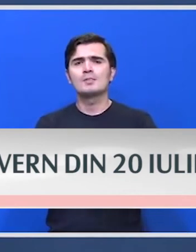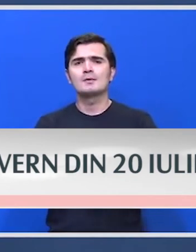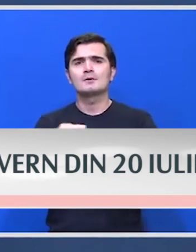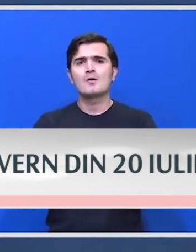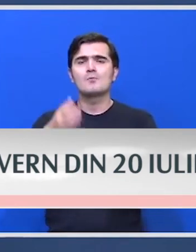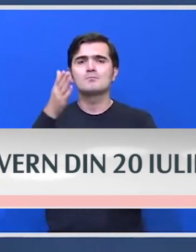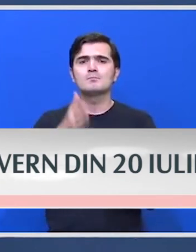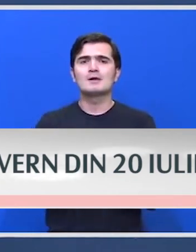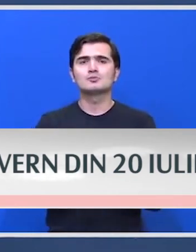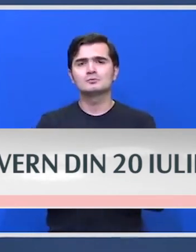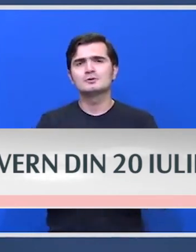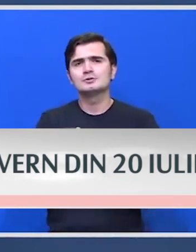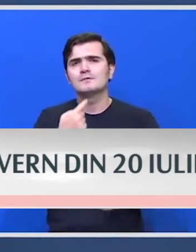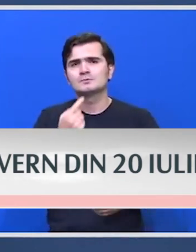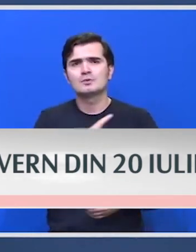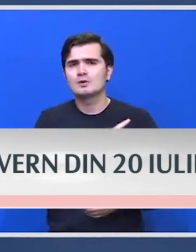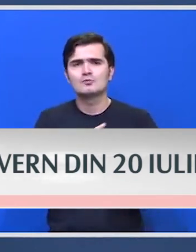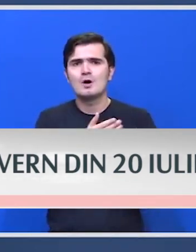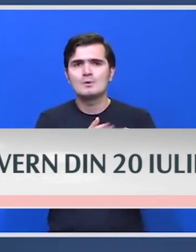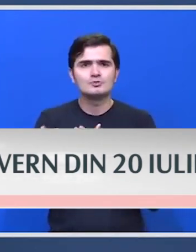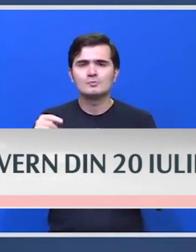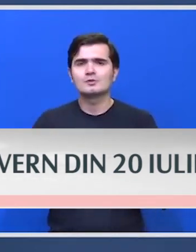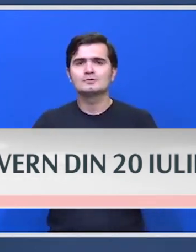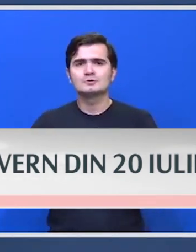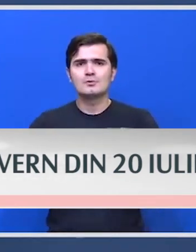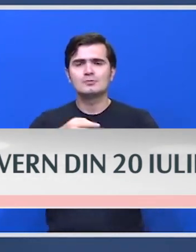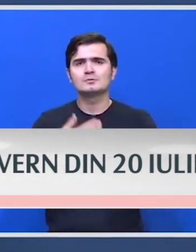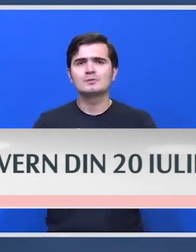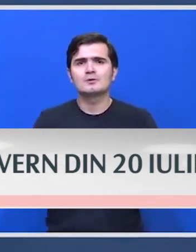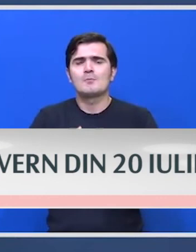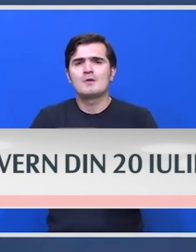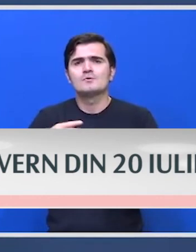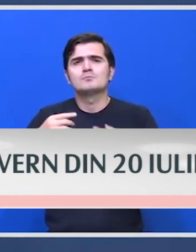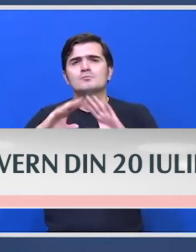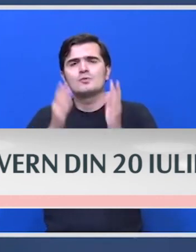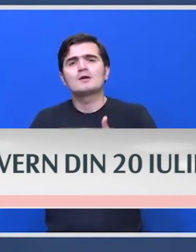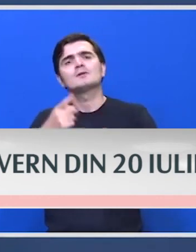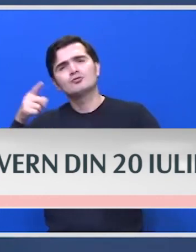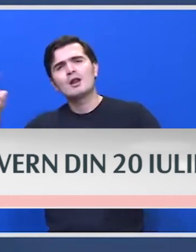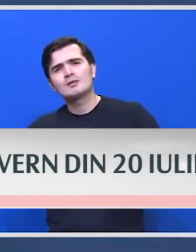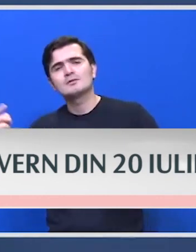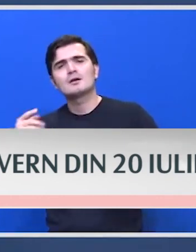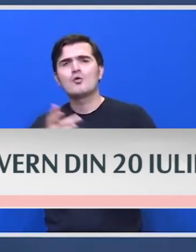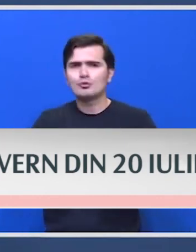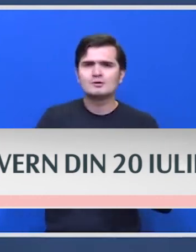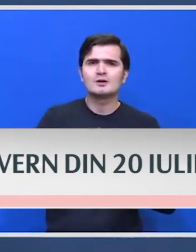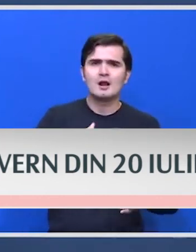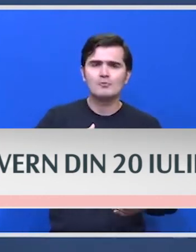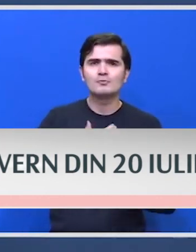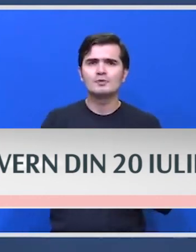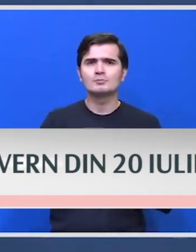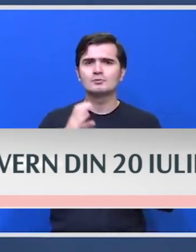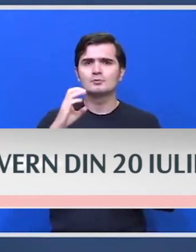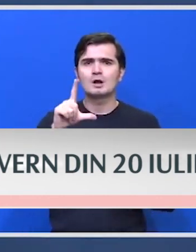rezoluție. Deci vă răspund, încă nu am demarat acest proces, având celelalte urgențe pe care le știți foarte bine, de la cloud până la